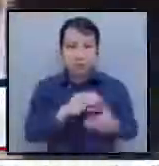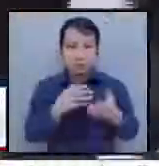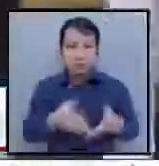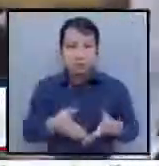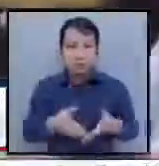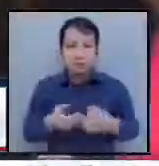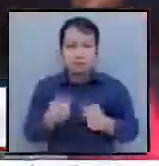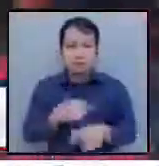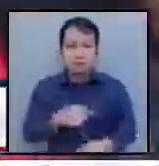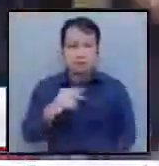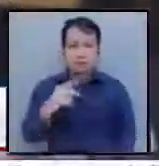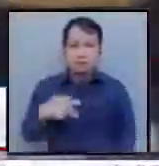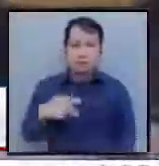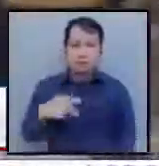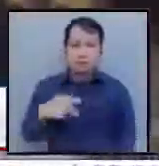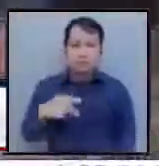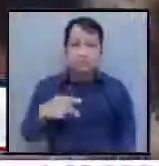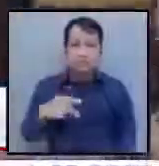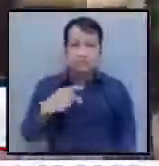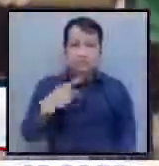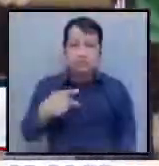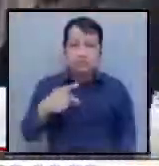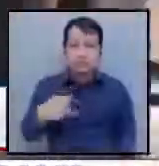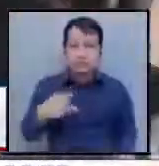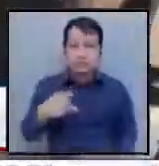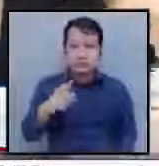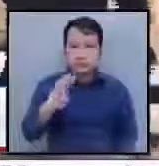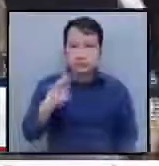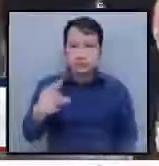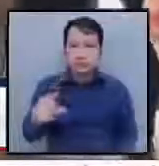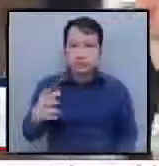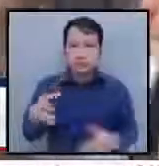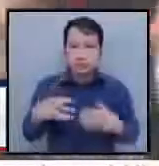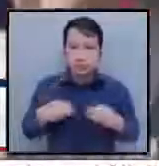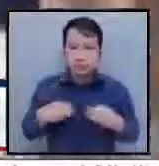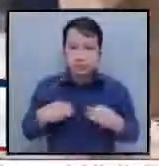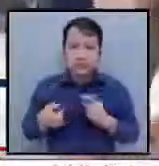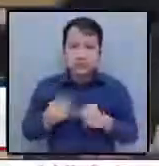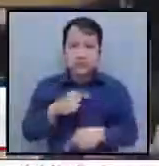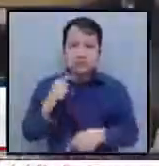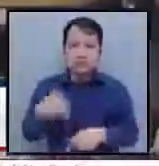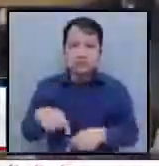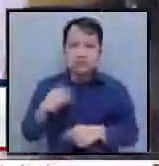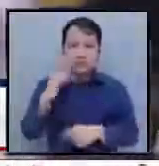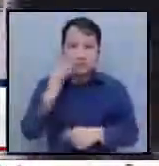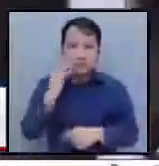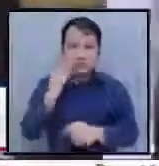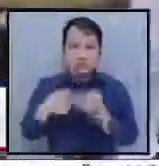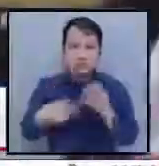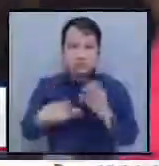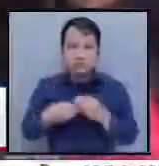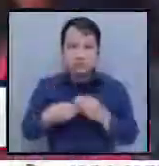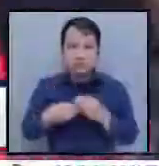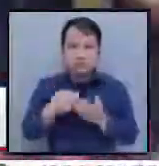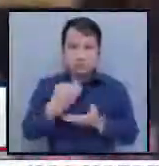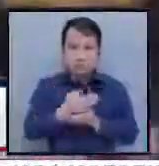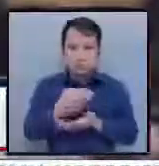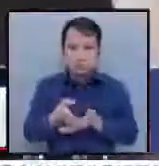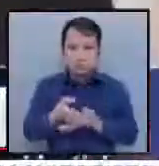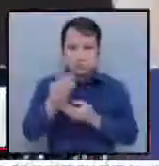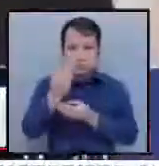Pantawid Pamilyang Pilipino Program ang makatatanggap po ng tulong bilang karagdagan sa nakalaan ng pondo para sa kanila.